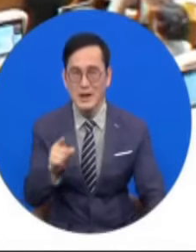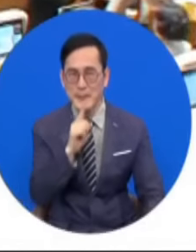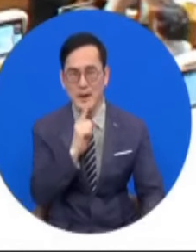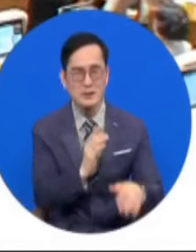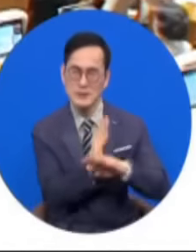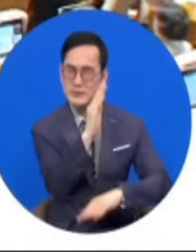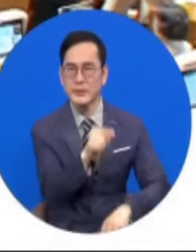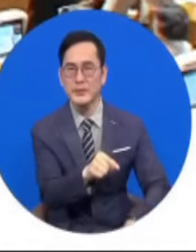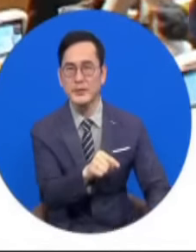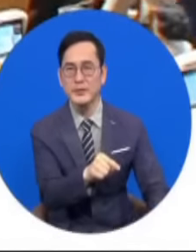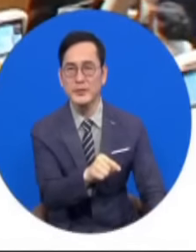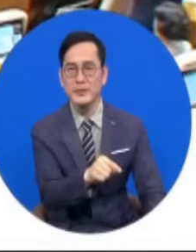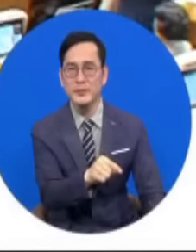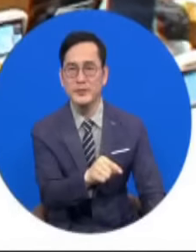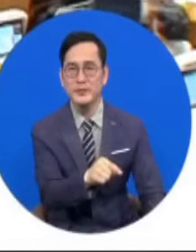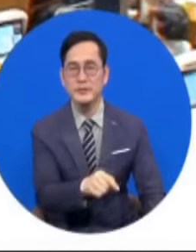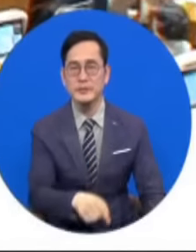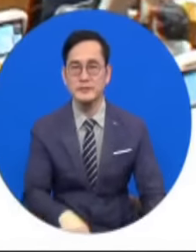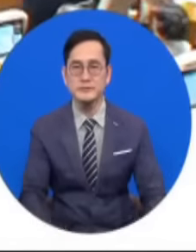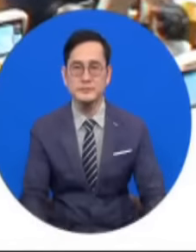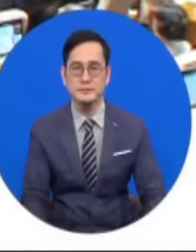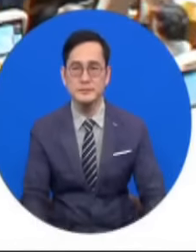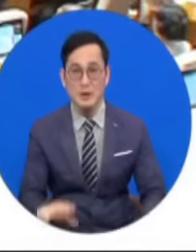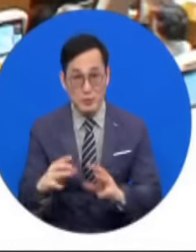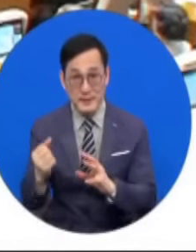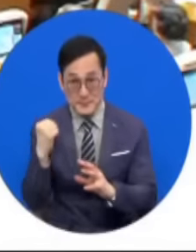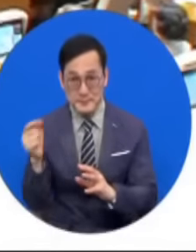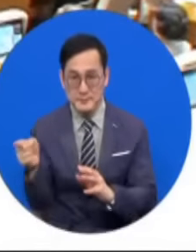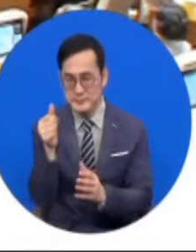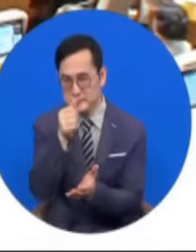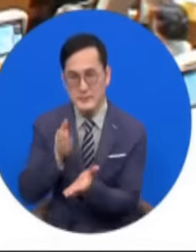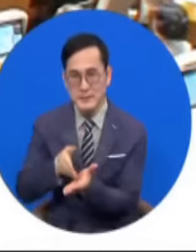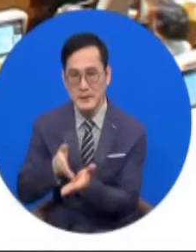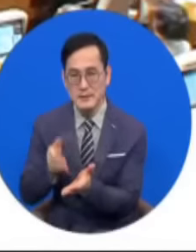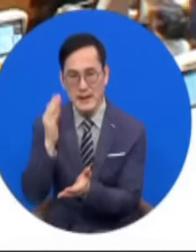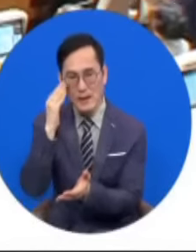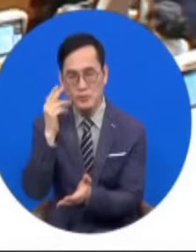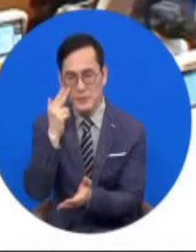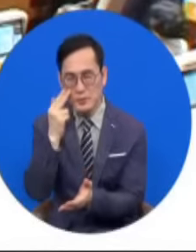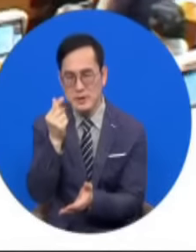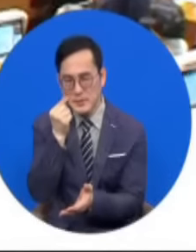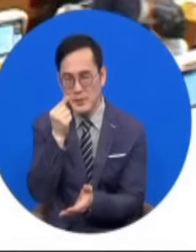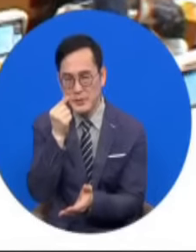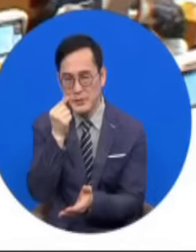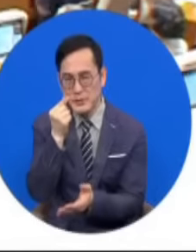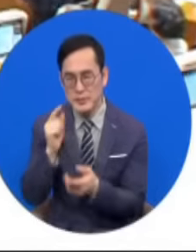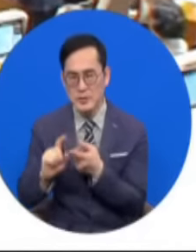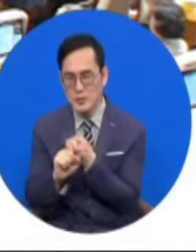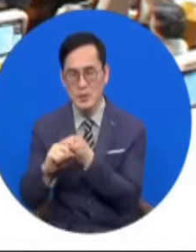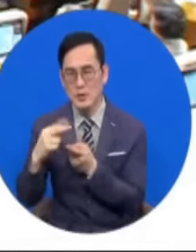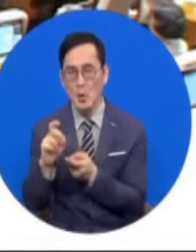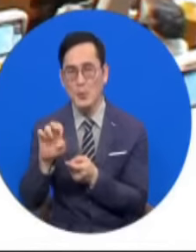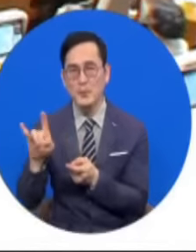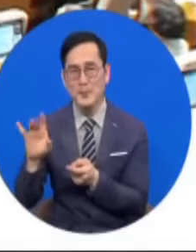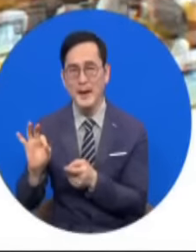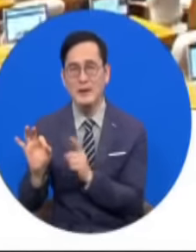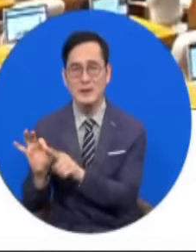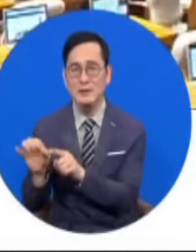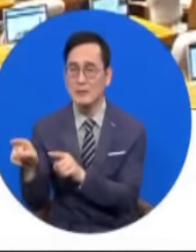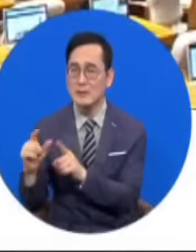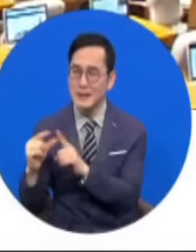물론 어 국민당의 대변인이 뭐 한미 군사 한미 동맹이라 표현을 쓴 건 저도 적지